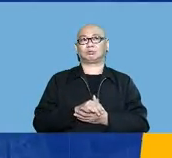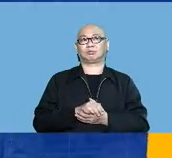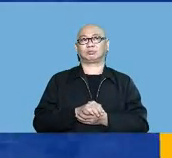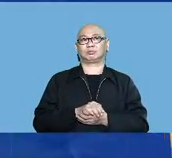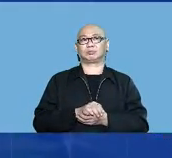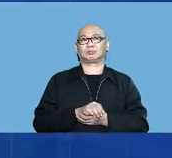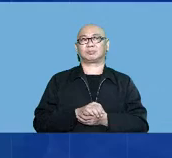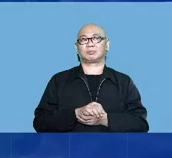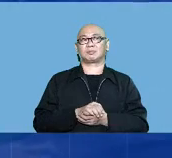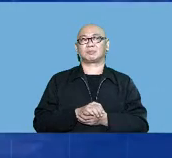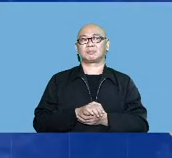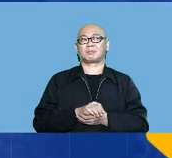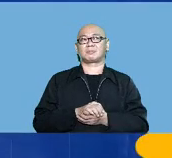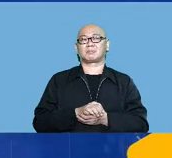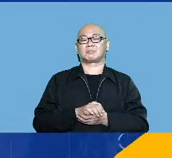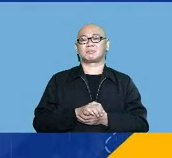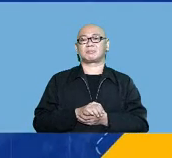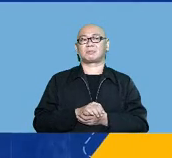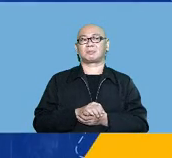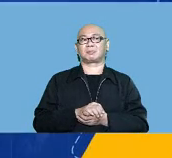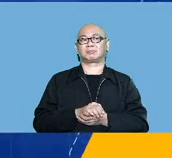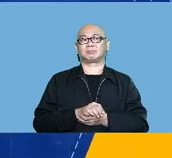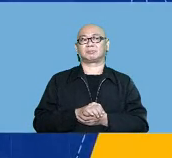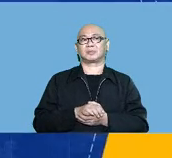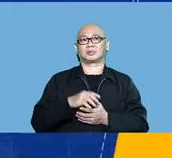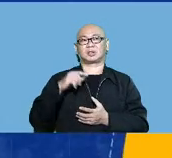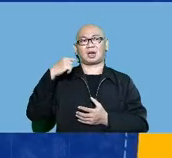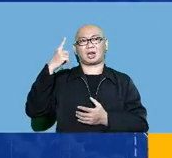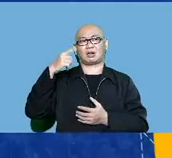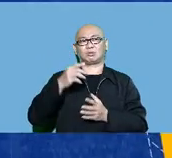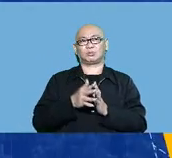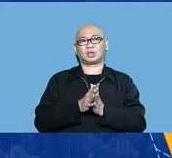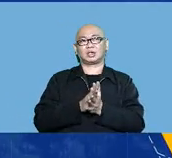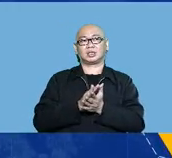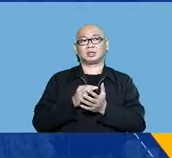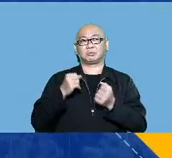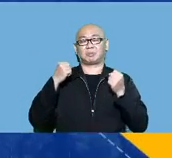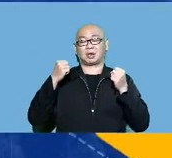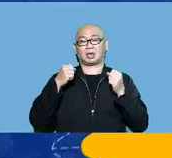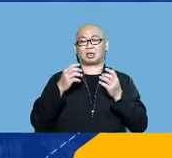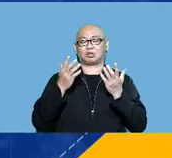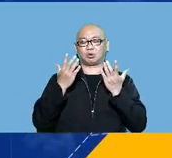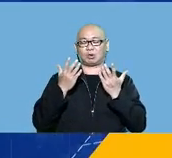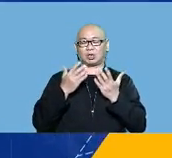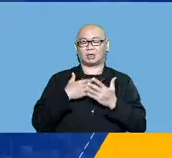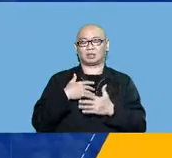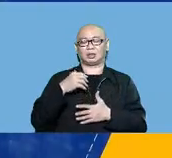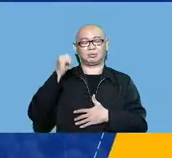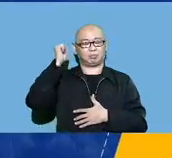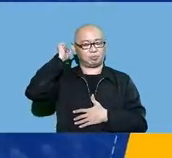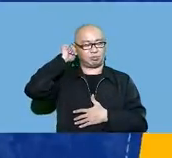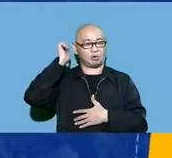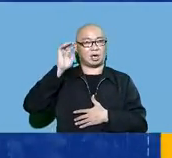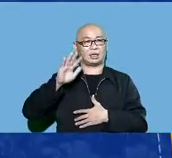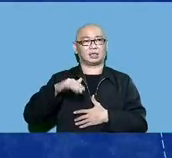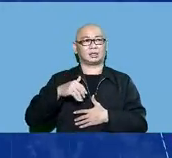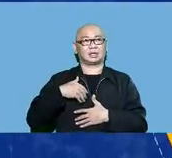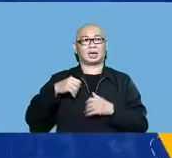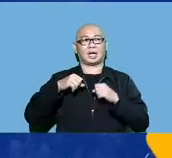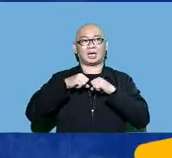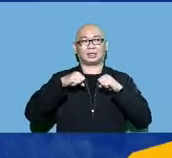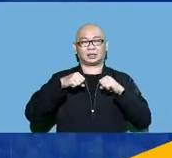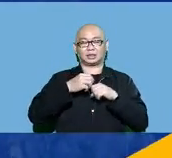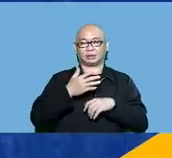Akbar Hakiki, Pianda Virus Akugita, yang selalu menjadi penyemangat hidup dan mendoakan Bunda. Anak saya atlet semua,